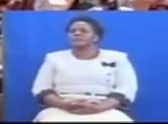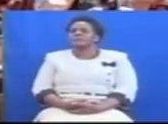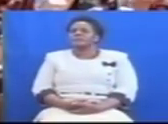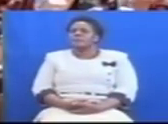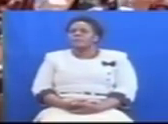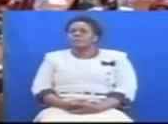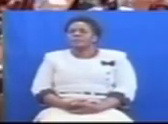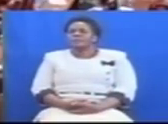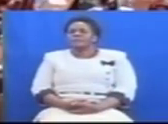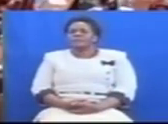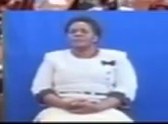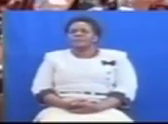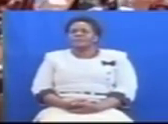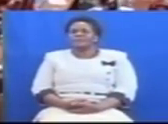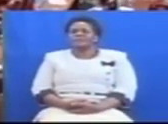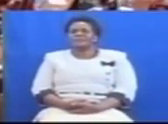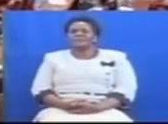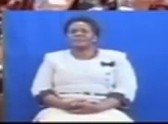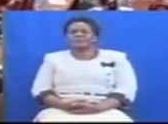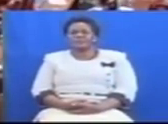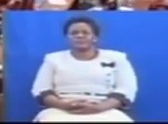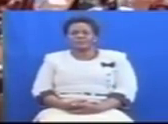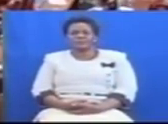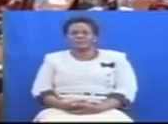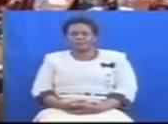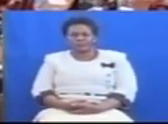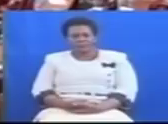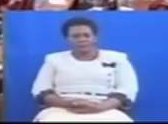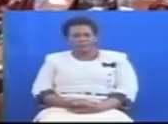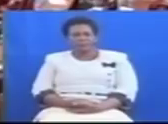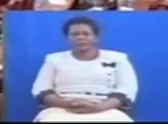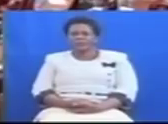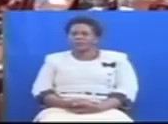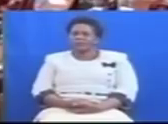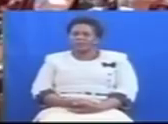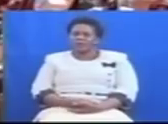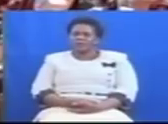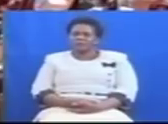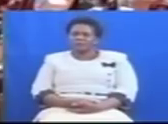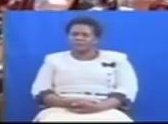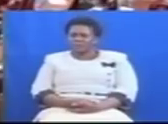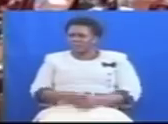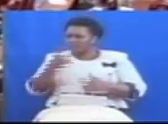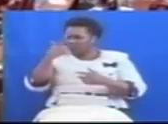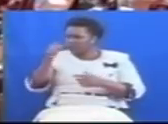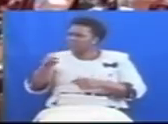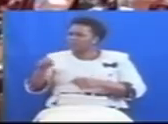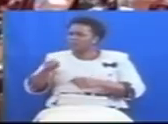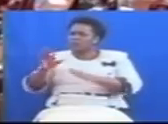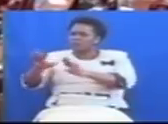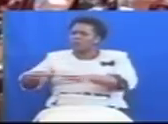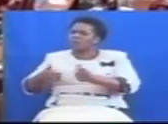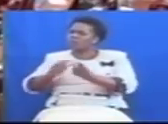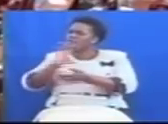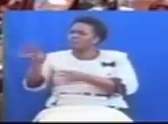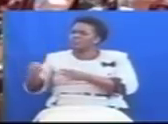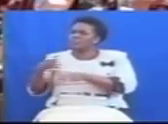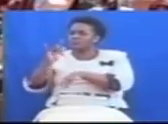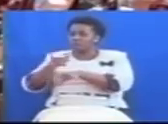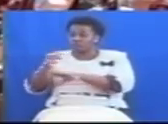Nadhani hilo la mwisho linahusu wabunge wote hapo. Kwa hiyo wabunge wote, jamani, majibu yenu yameshatoka